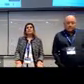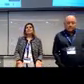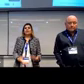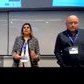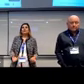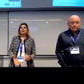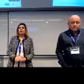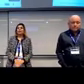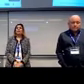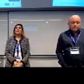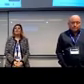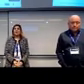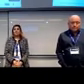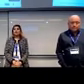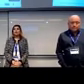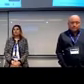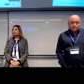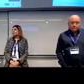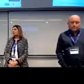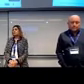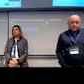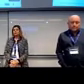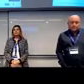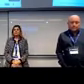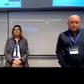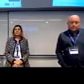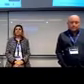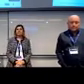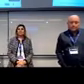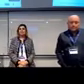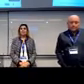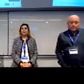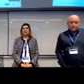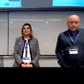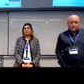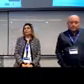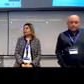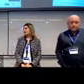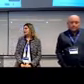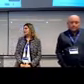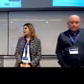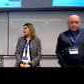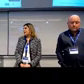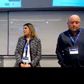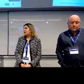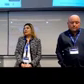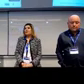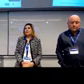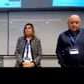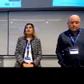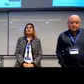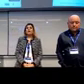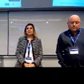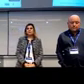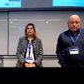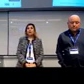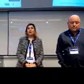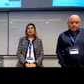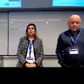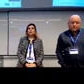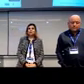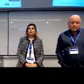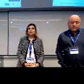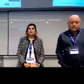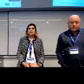Le site qui renferme le plus de ressources libres, c'est Planète Éducation. Mais malheureusement,